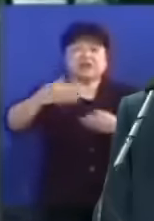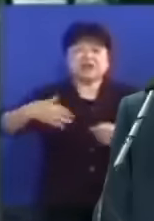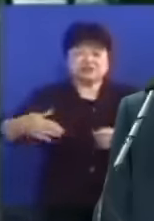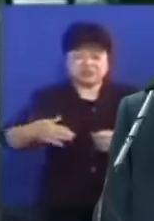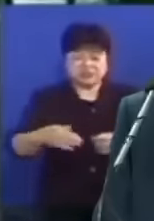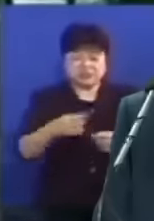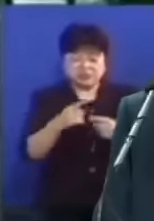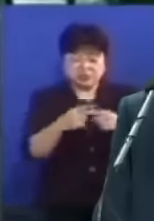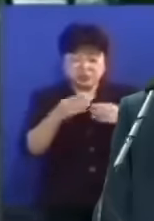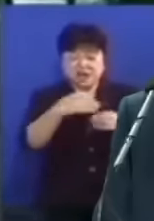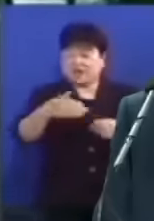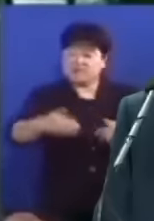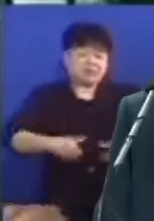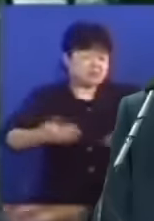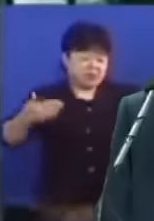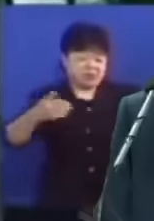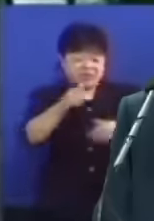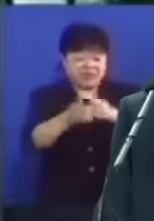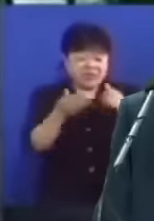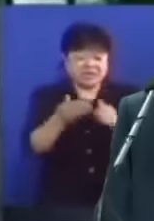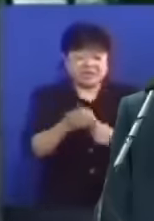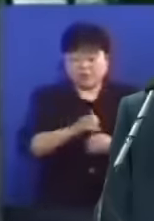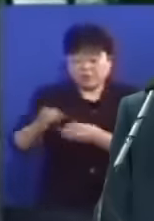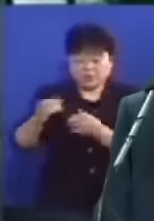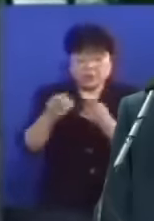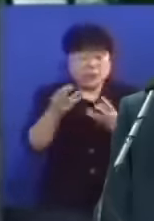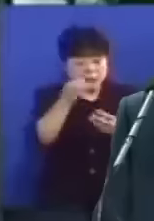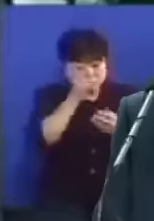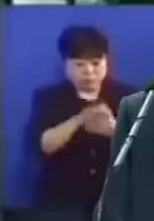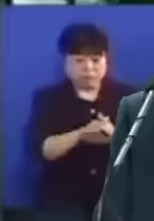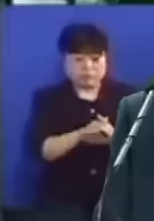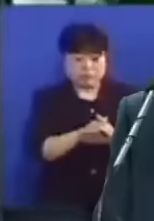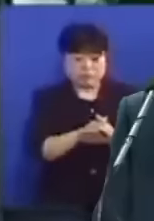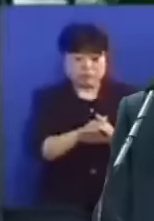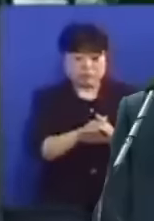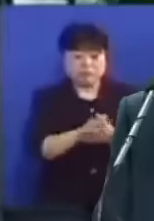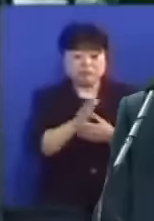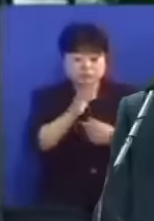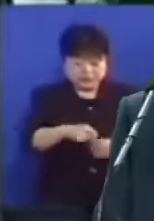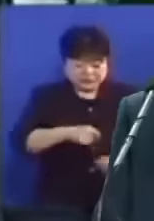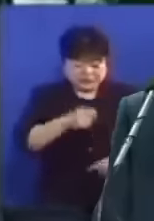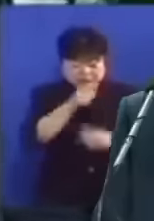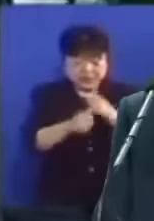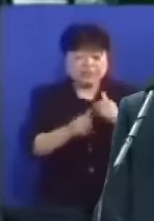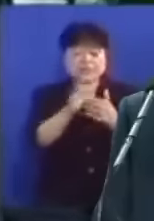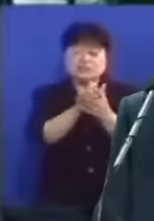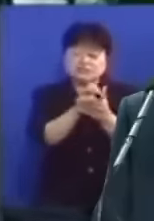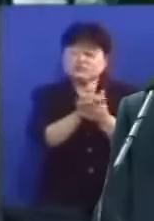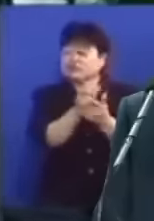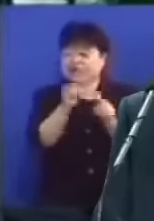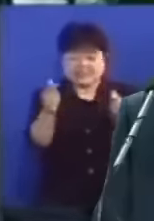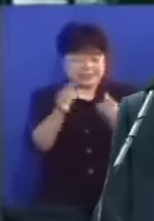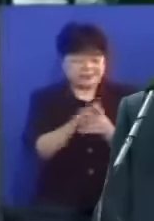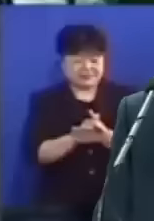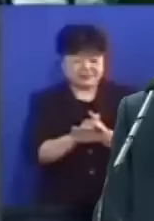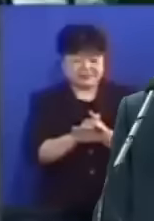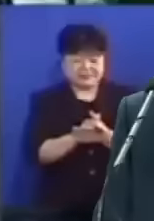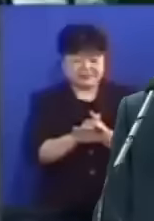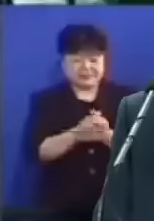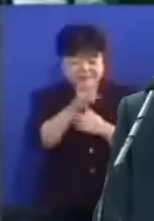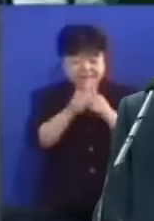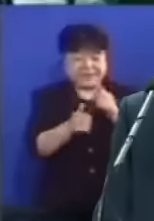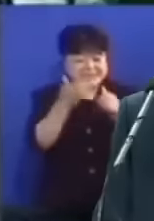해주는데. 그러고 난 다음에 하나님을 저버리는 사람 많습니다. 그거는 진실한 하나님의 친구가 아닙니다.